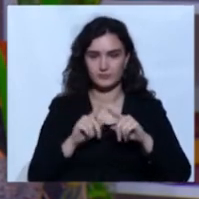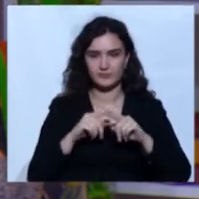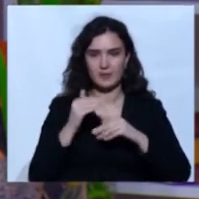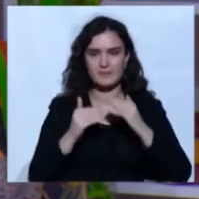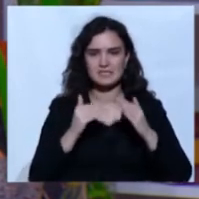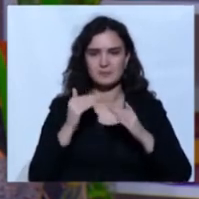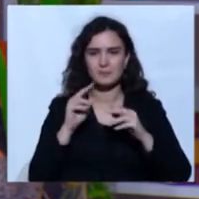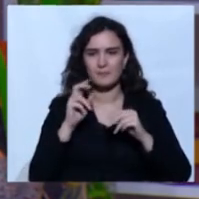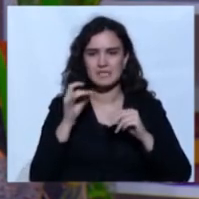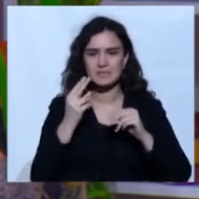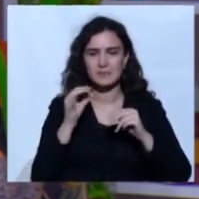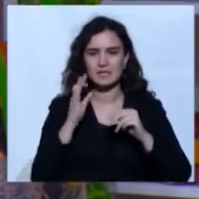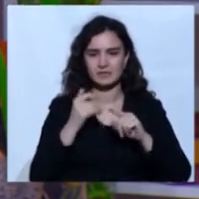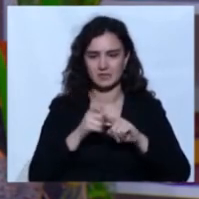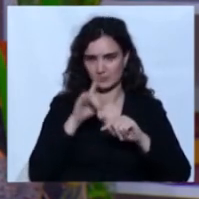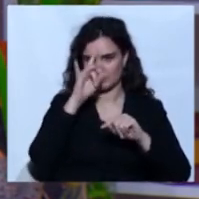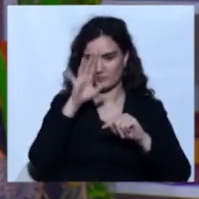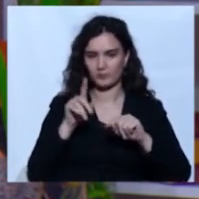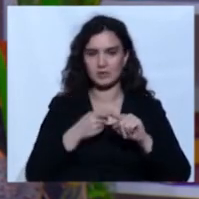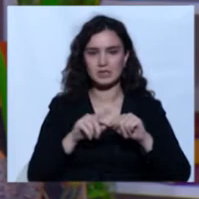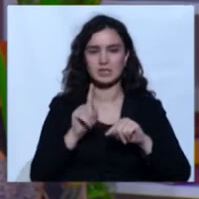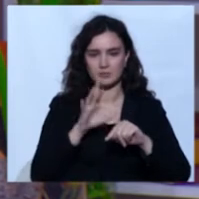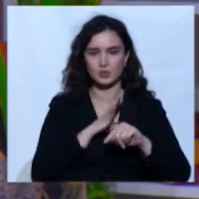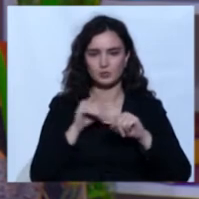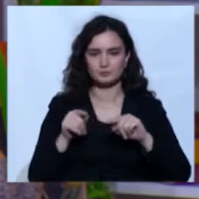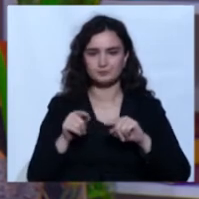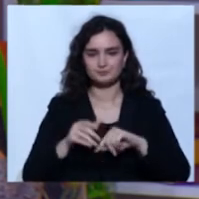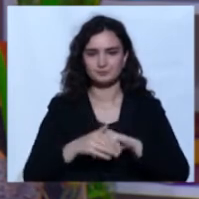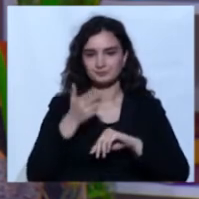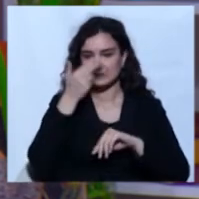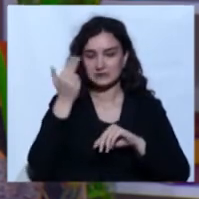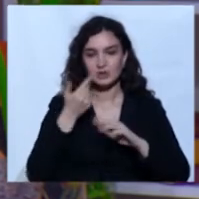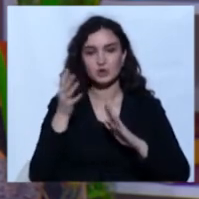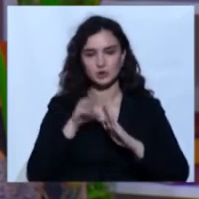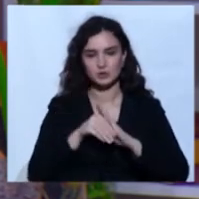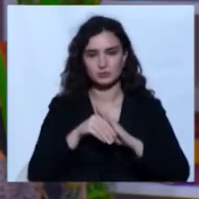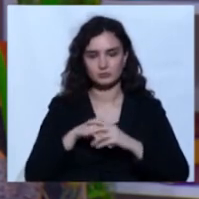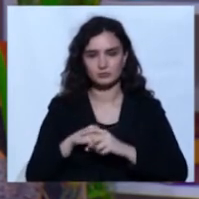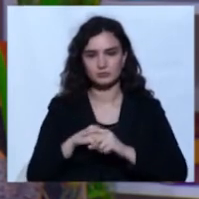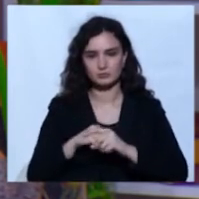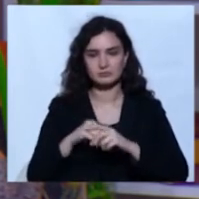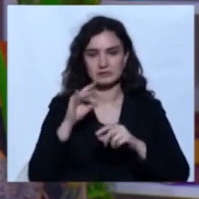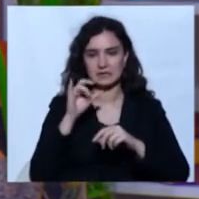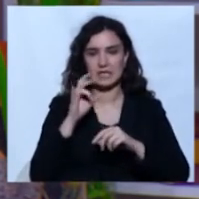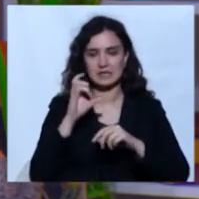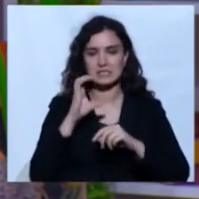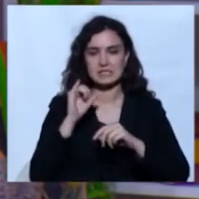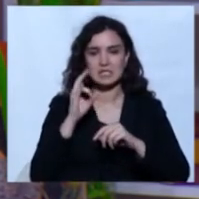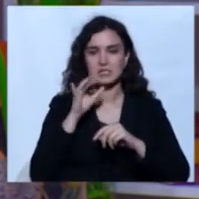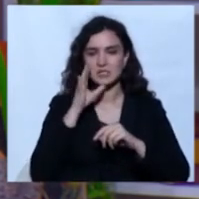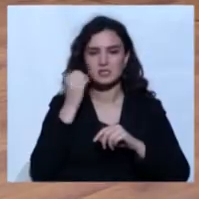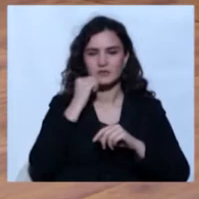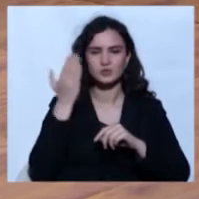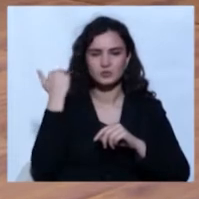პერსპექტივა ძალიან პოპულარული რამ იყო იტალიაში, რენესანსის ეპოქის